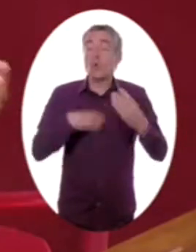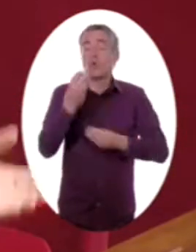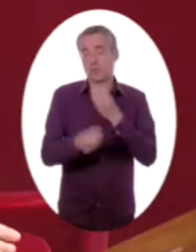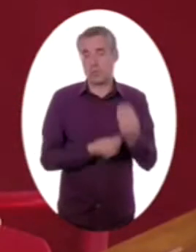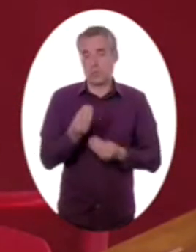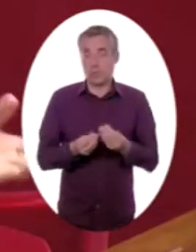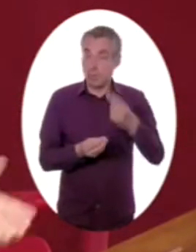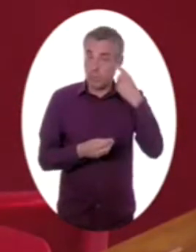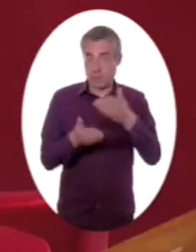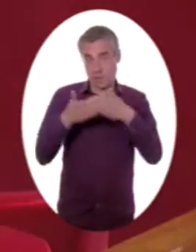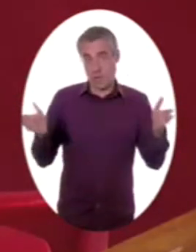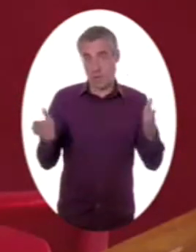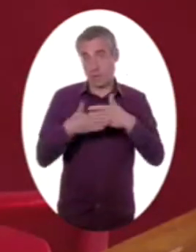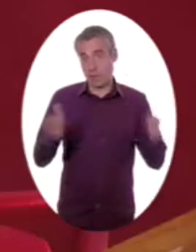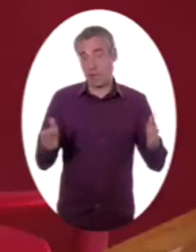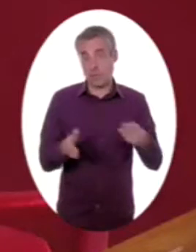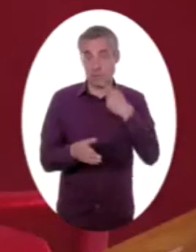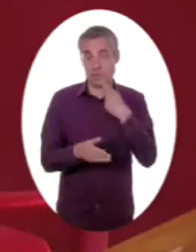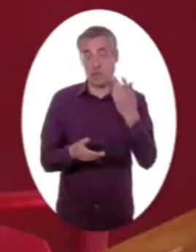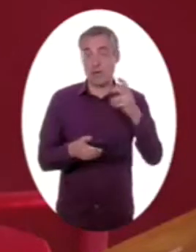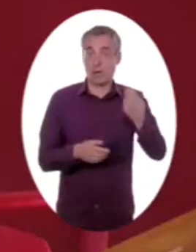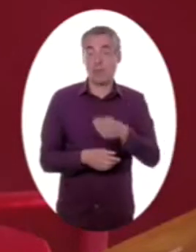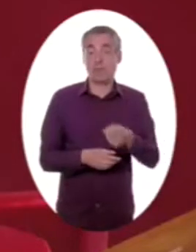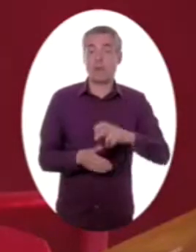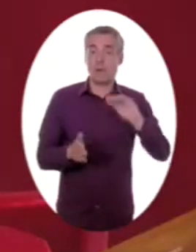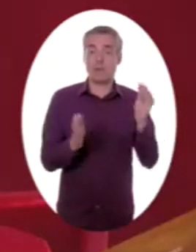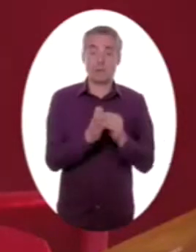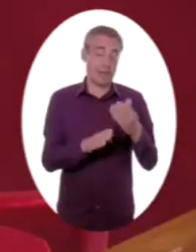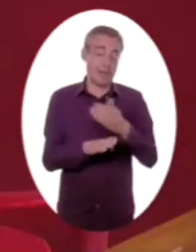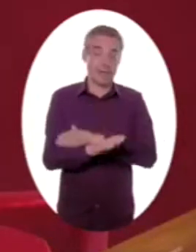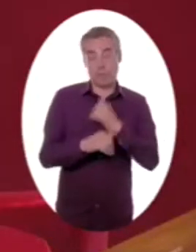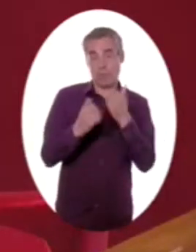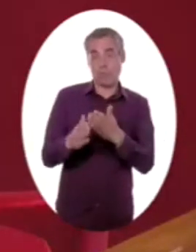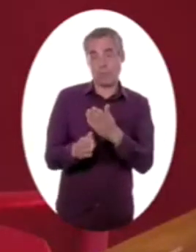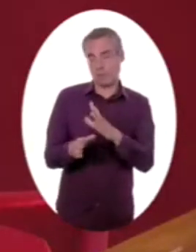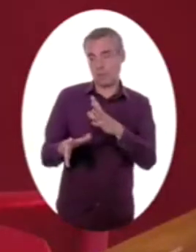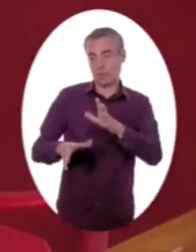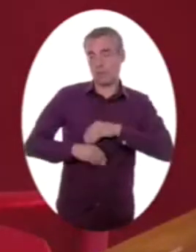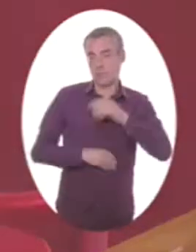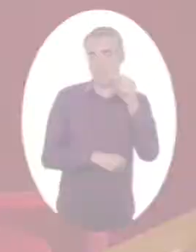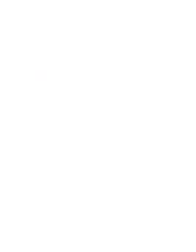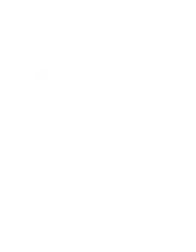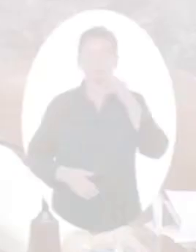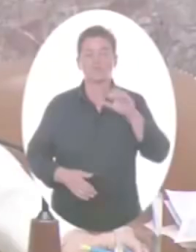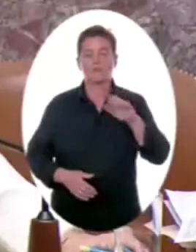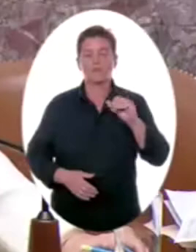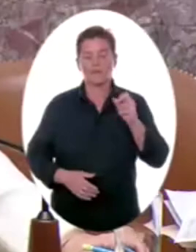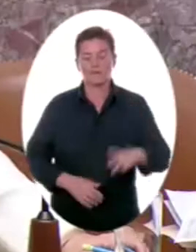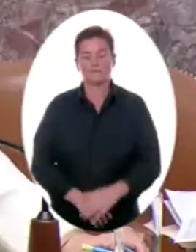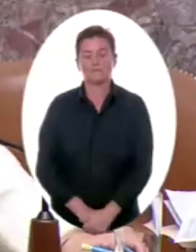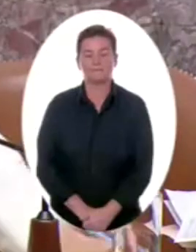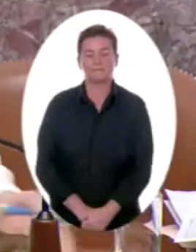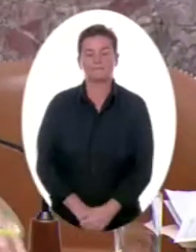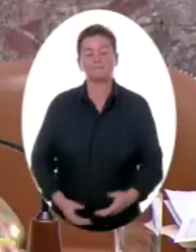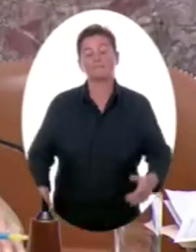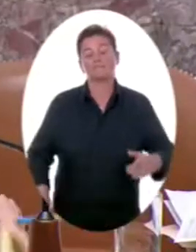considère que c'est large, et dans ce cas-là, je crois que vous auriez dû accepter l'amendement qui était proposé par mon collègue Elie Abou tout à l'heure. Merci. Merci Madame